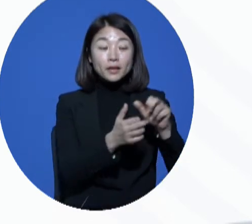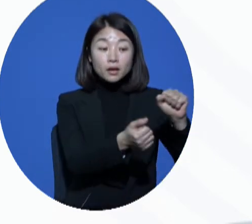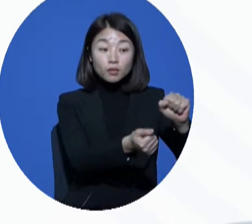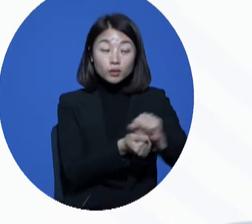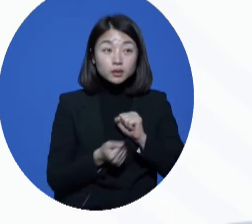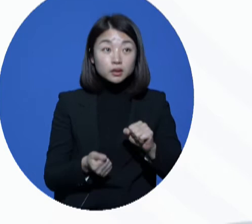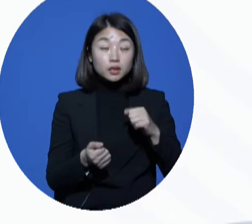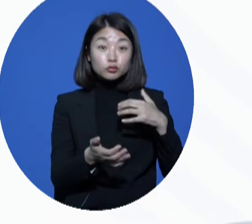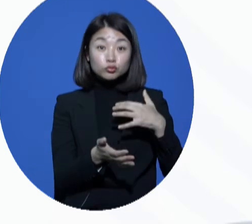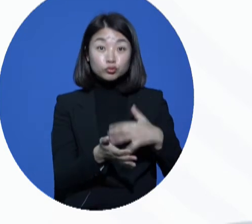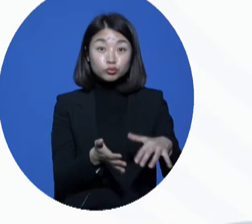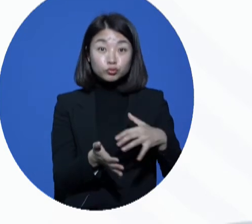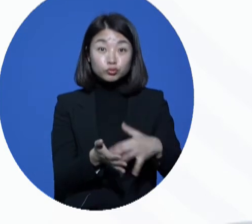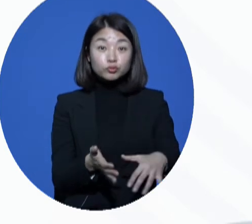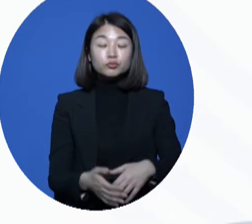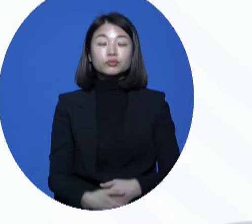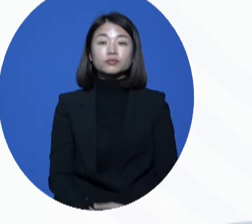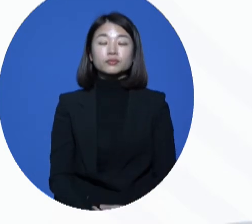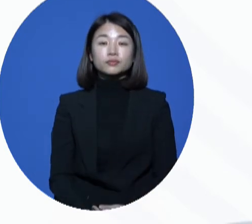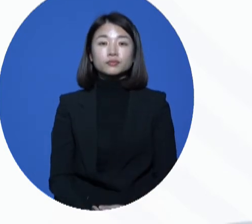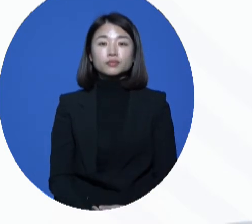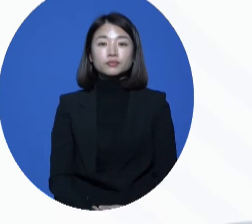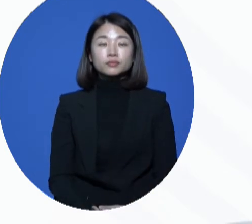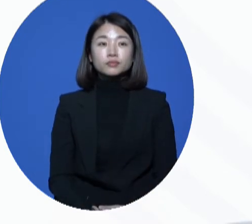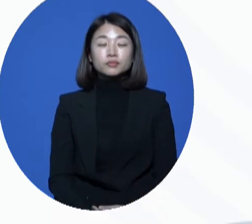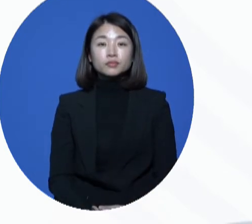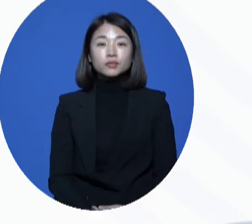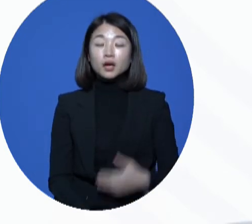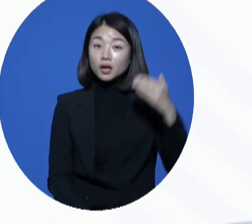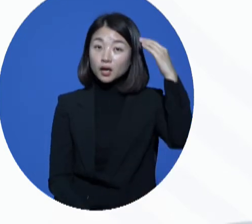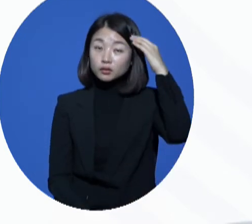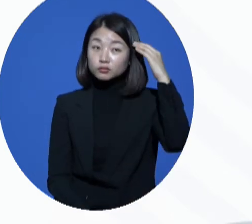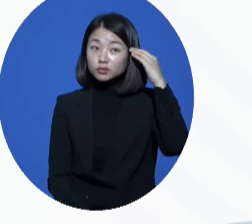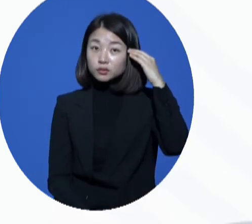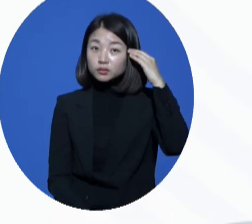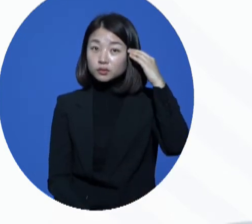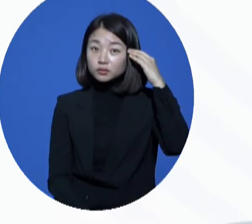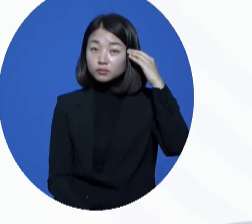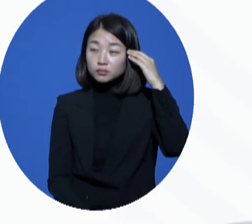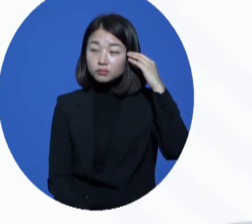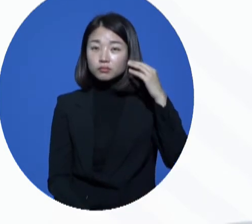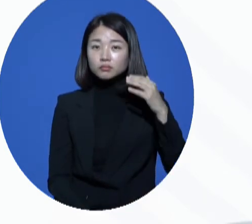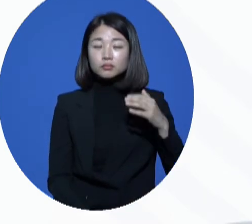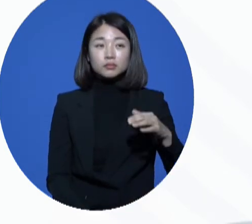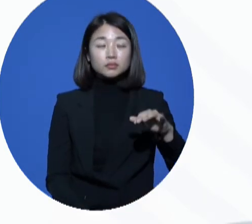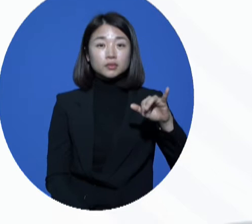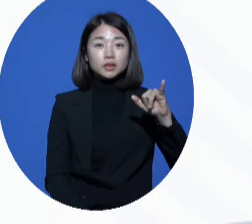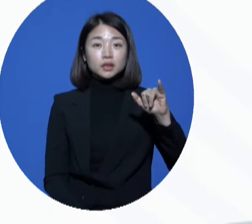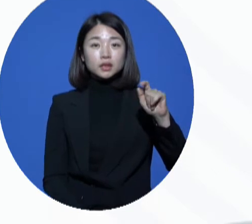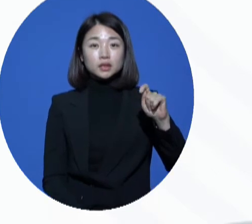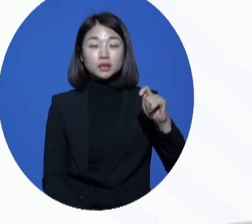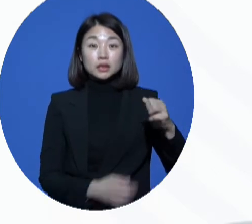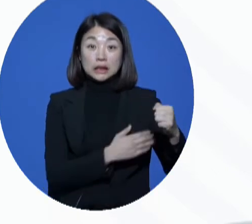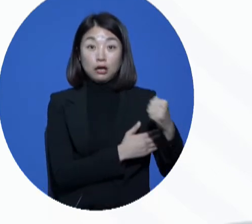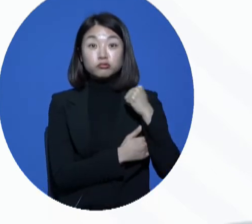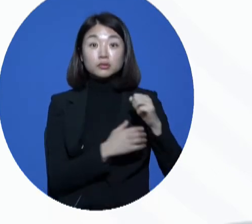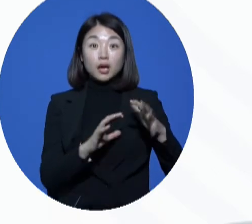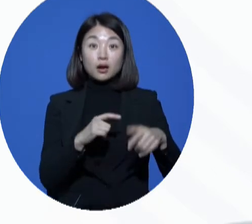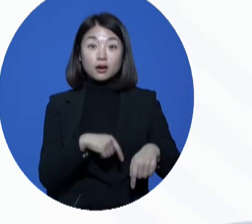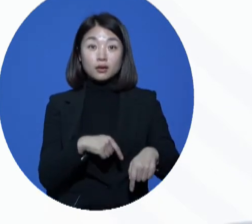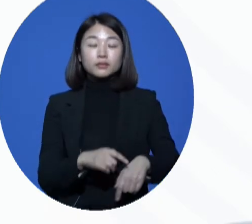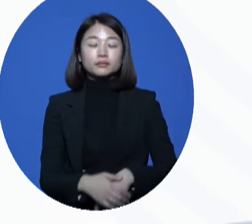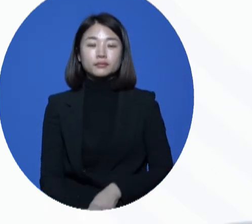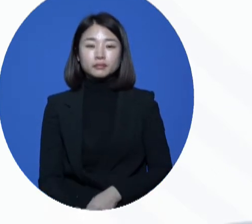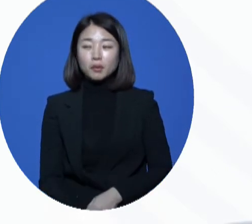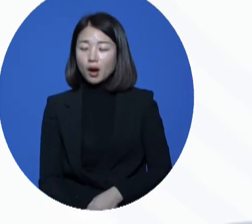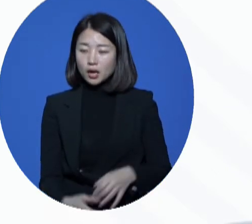현황에 대해서 조금 이야기를 드리고 싶습니다. 우리나라는 IT 강국이라고 자부하는 나라죠. 그래서 신속한 감염